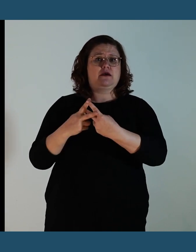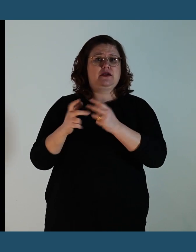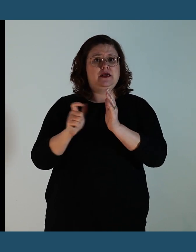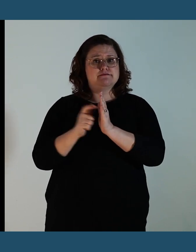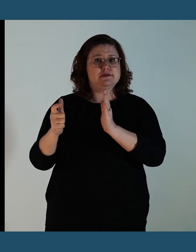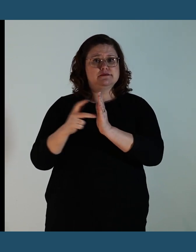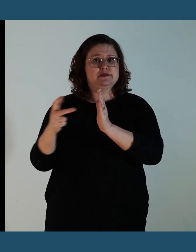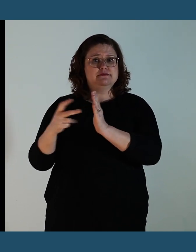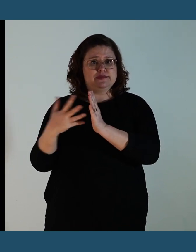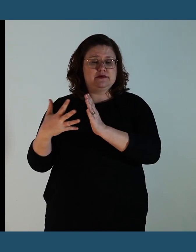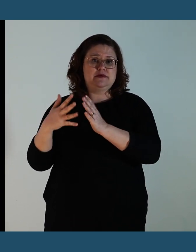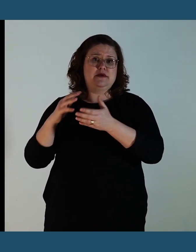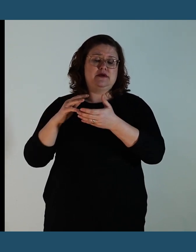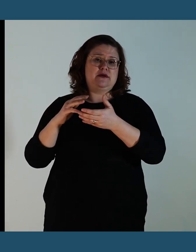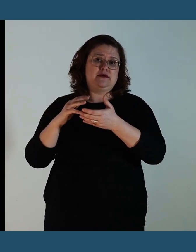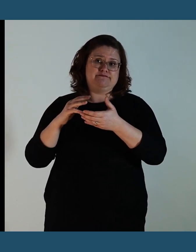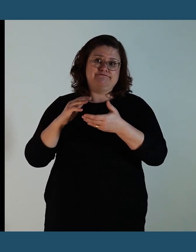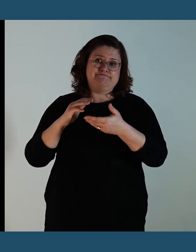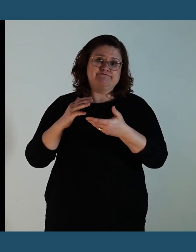viikkokausia, koska